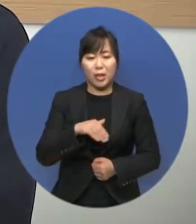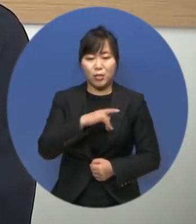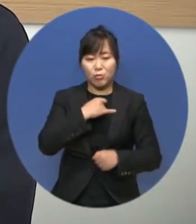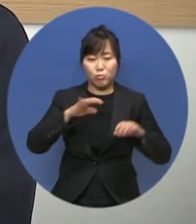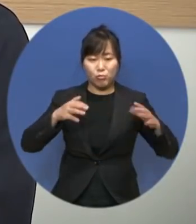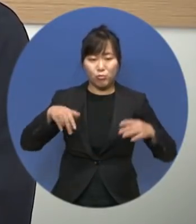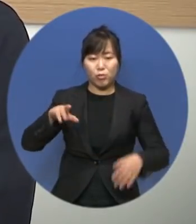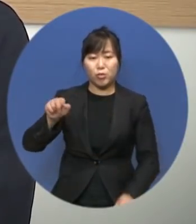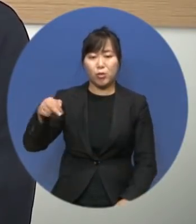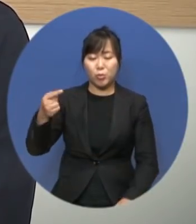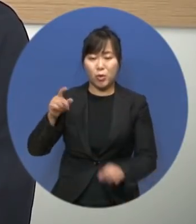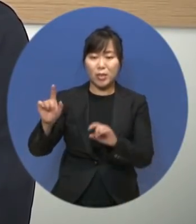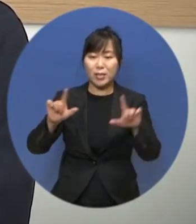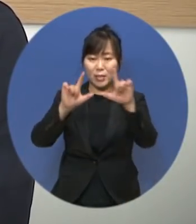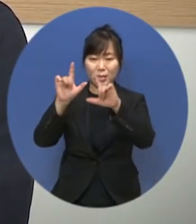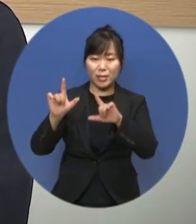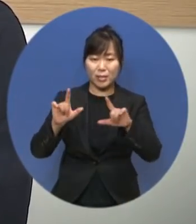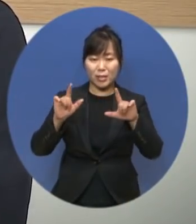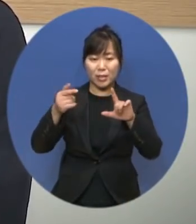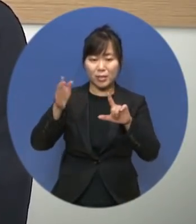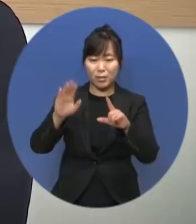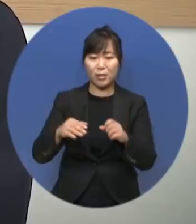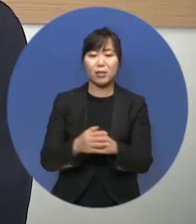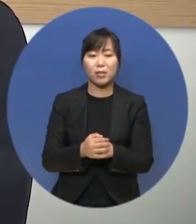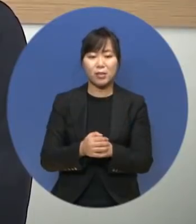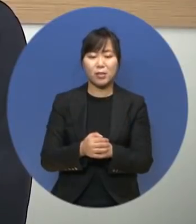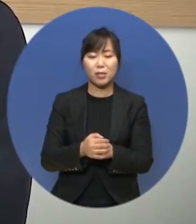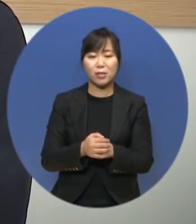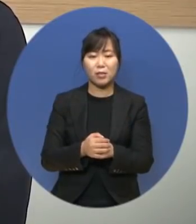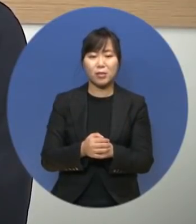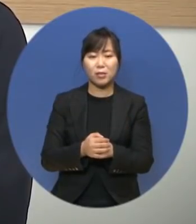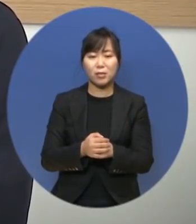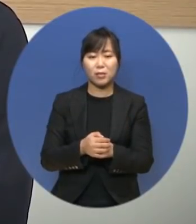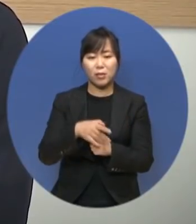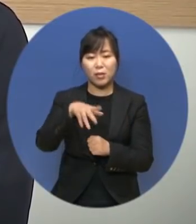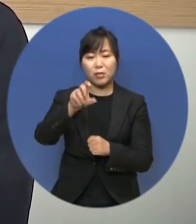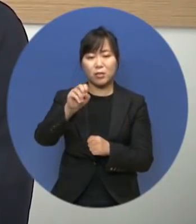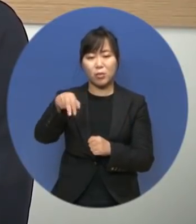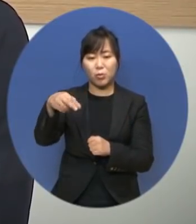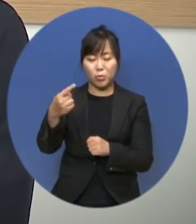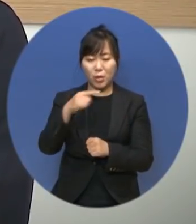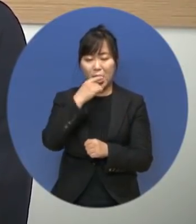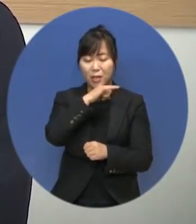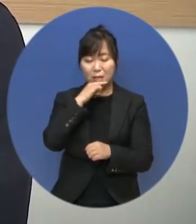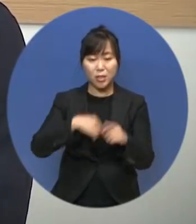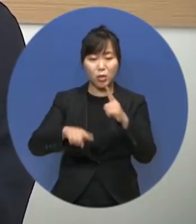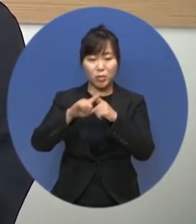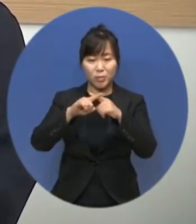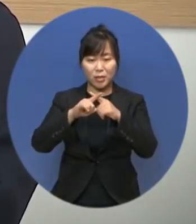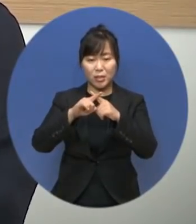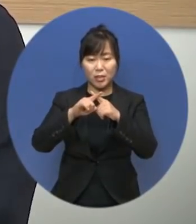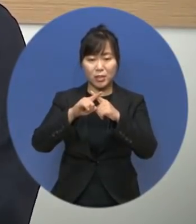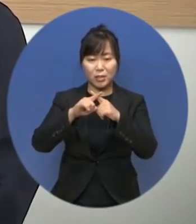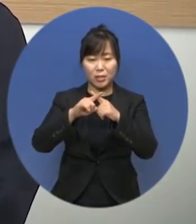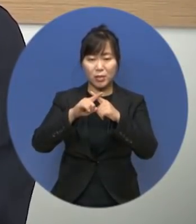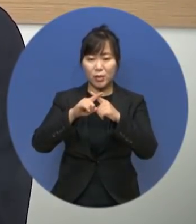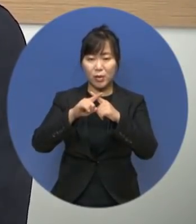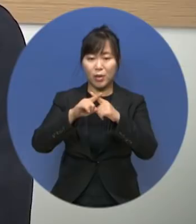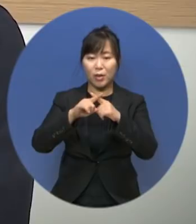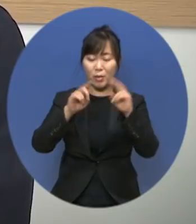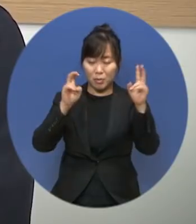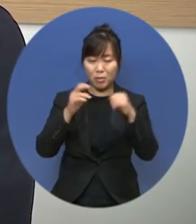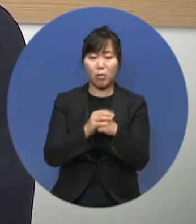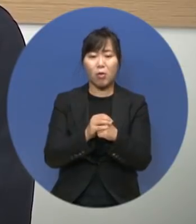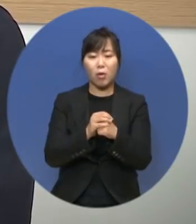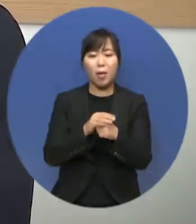살고 있어요. 근데 그 청도 적십자에서 청도 적십자